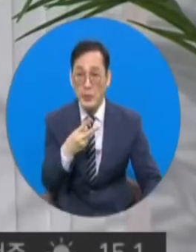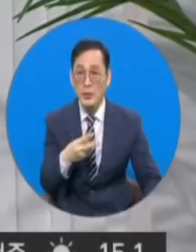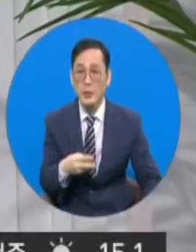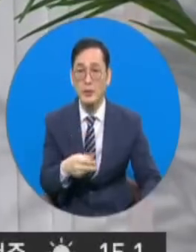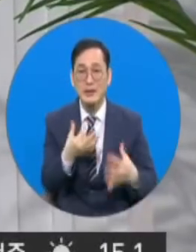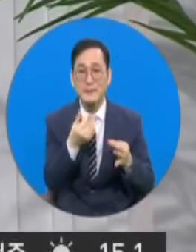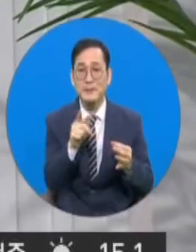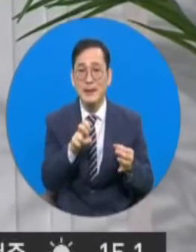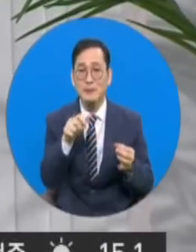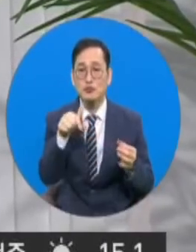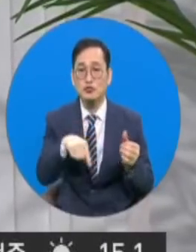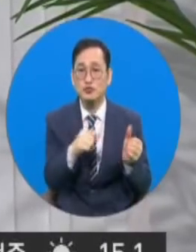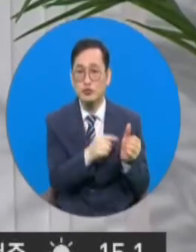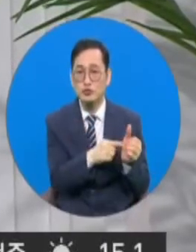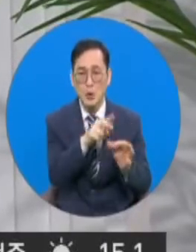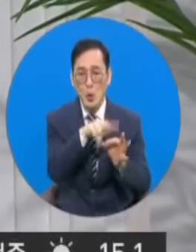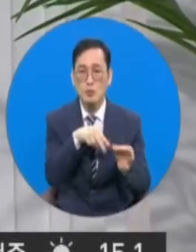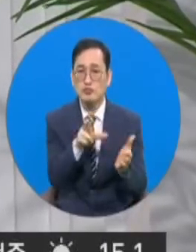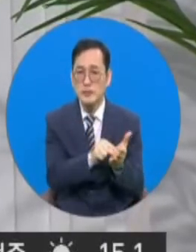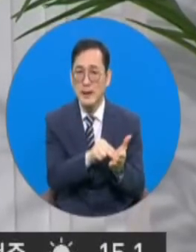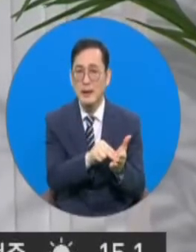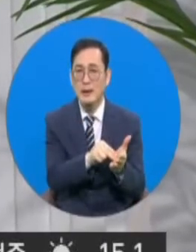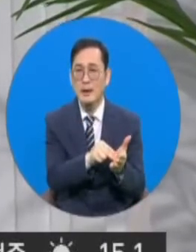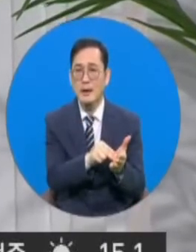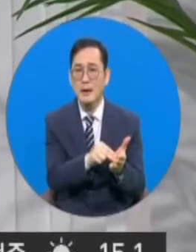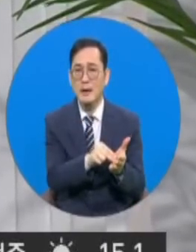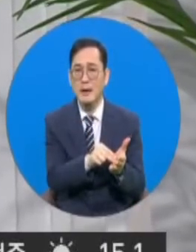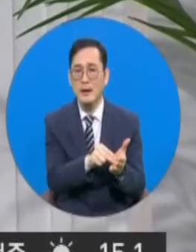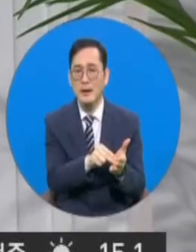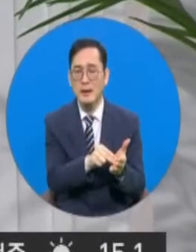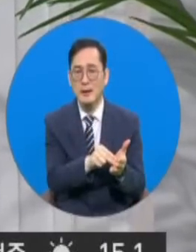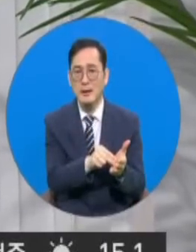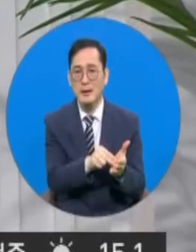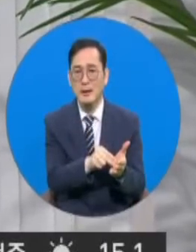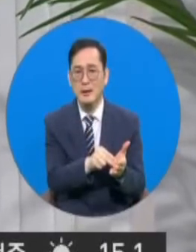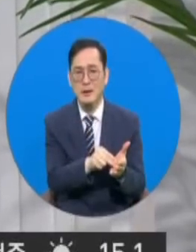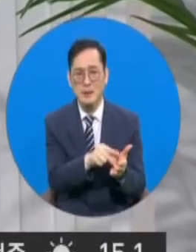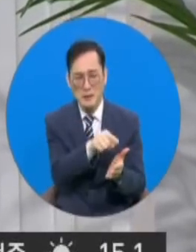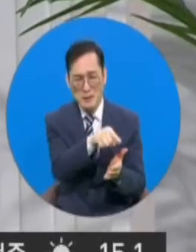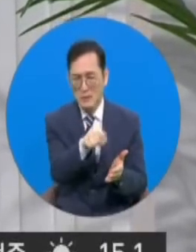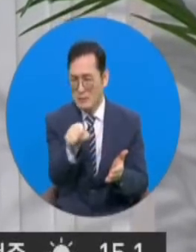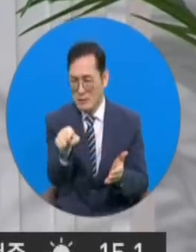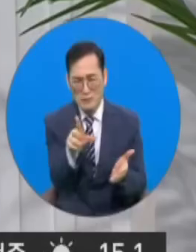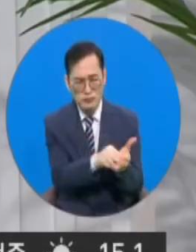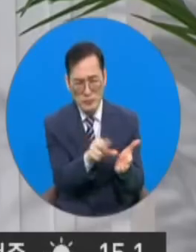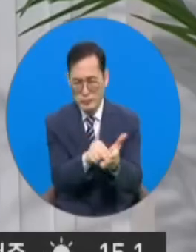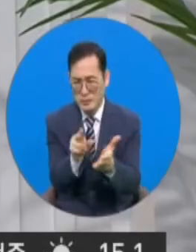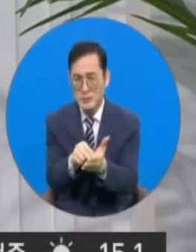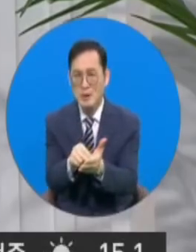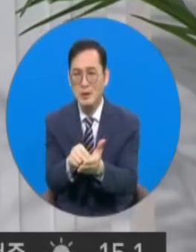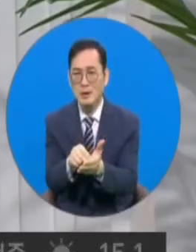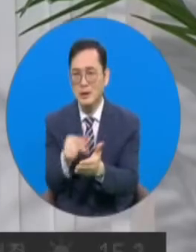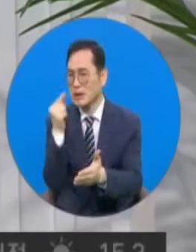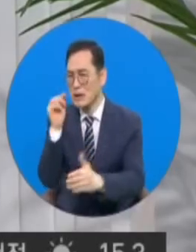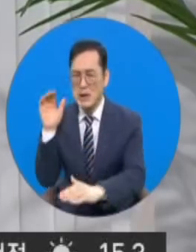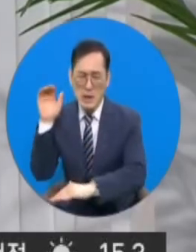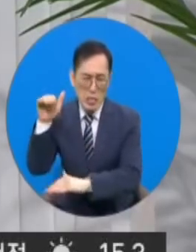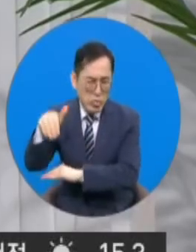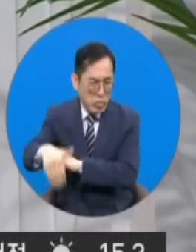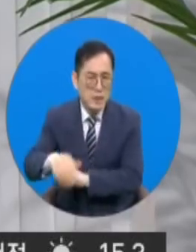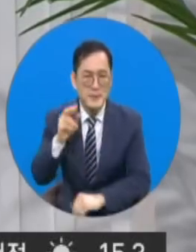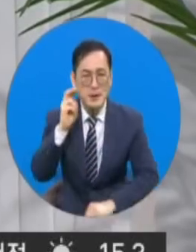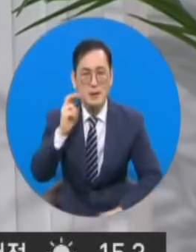김남구 의원과 관련된 가상화폐 이거라고 봐요 그래서 앞으로 이제 민주당이 굉장히 어려 웠다 이렇게 볼 수 있고